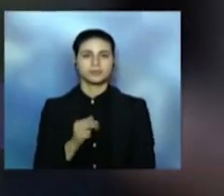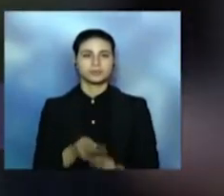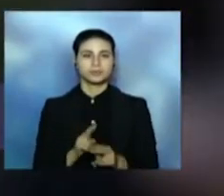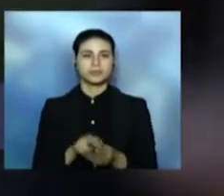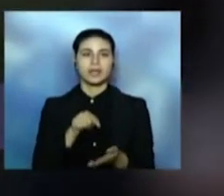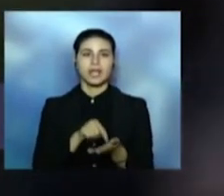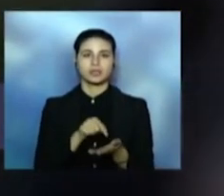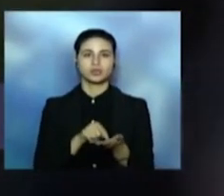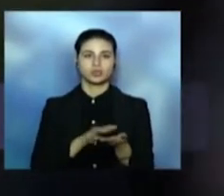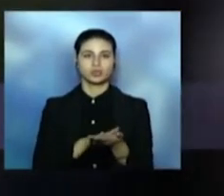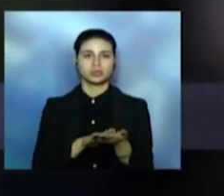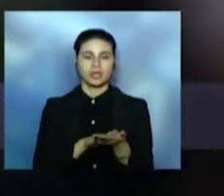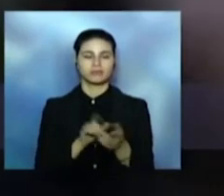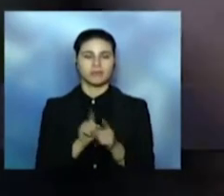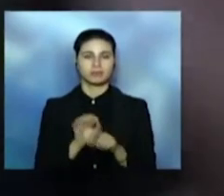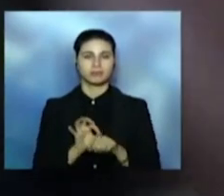ოხელი გუზე მატალებს.